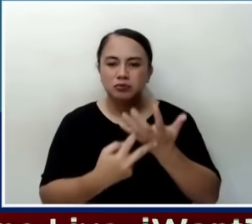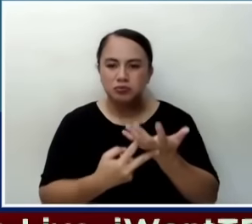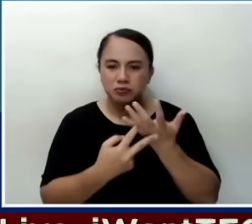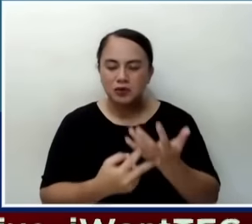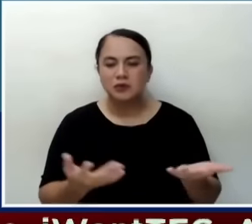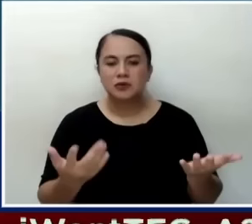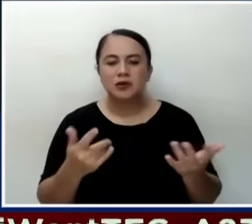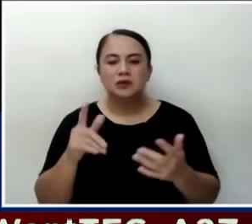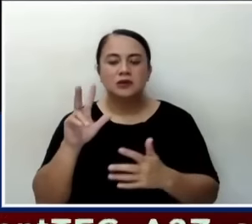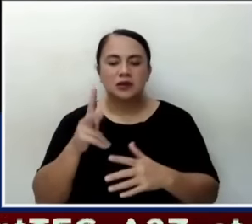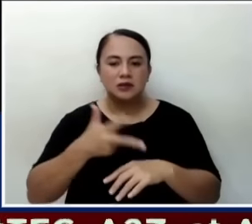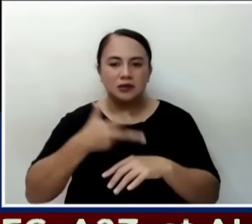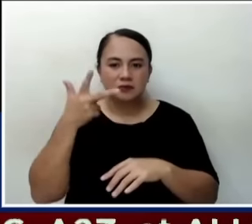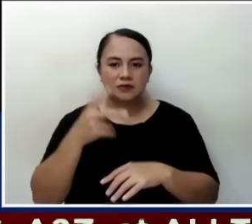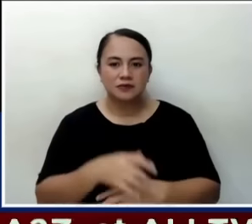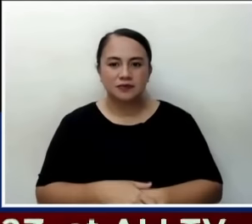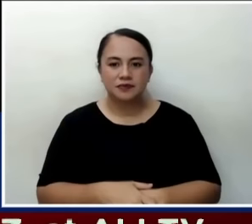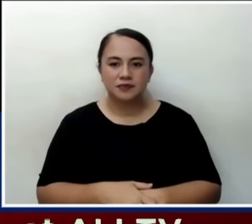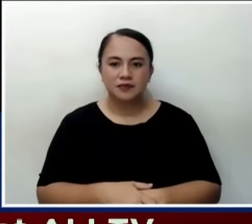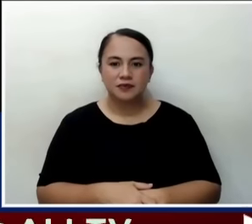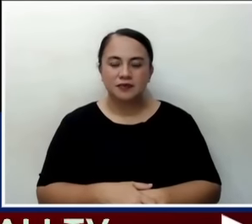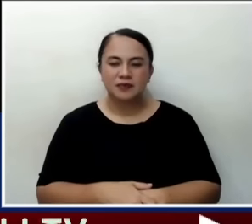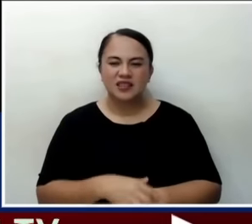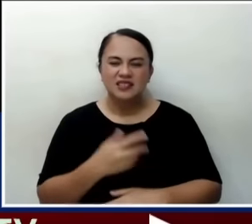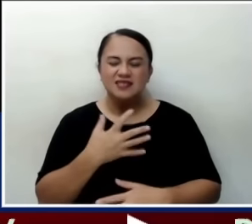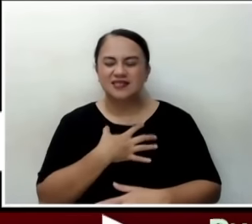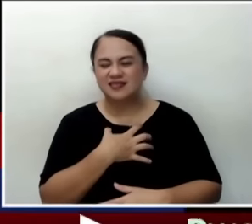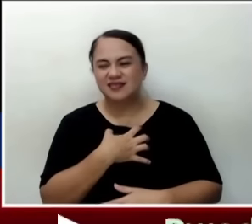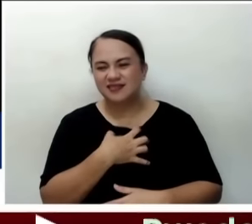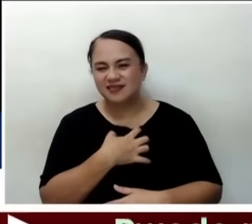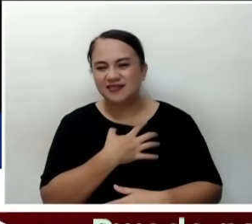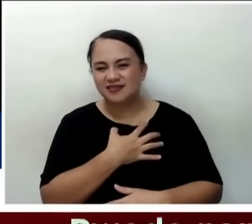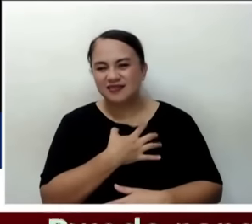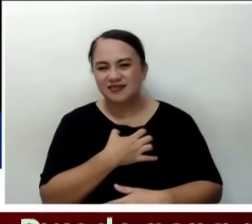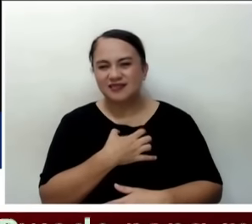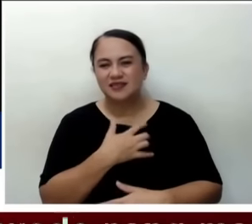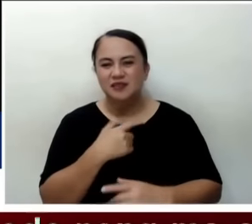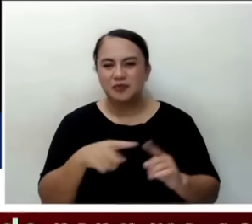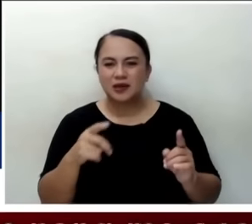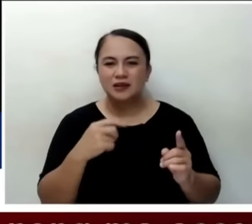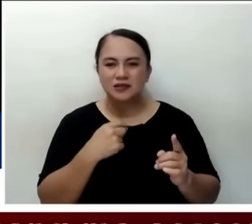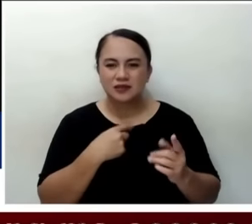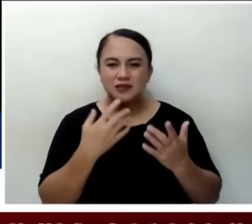3 attempts. Kita kong dughan. Sakit ang dughan ng tanaw sa anak, no?